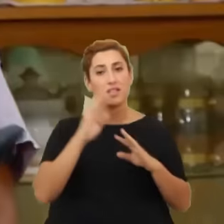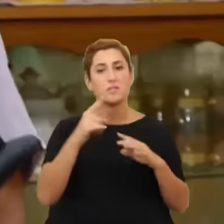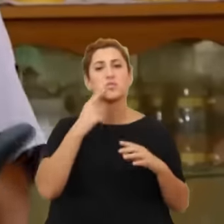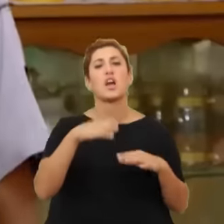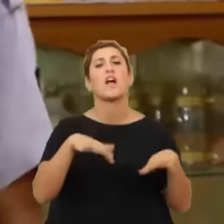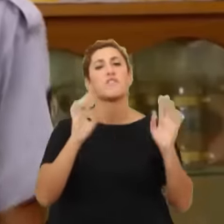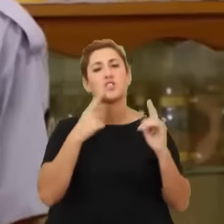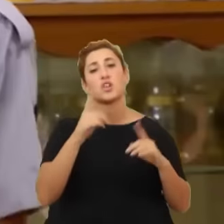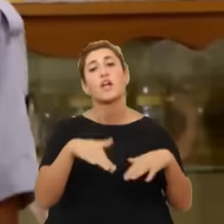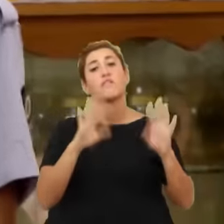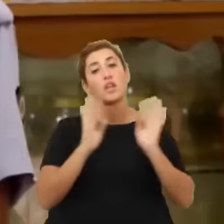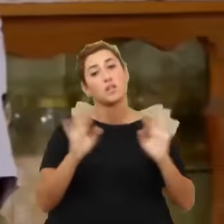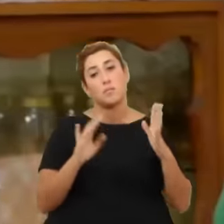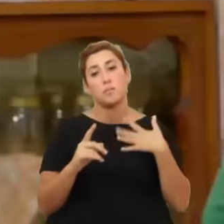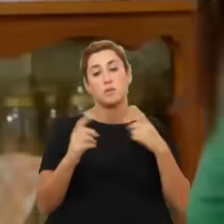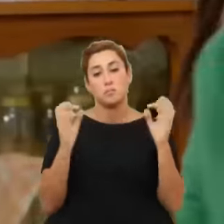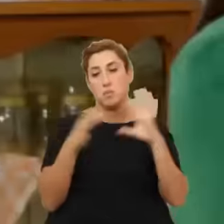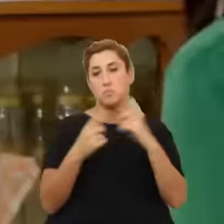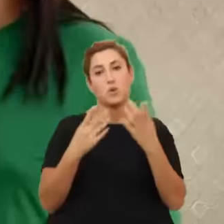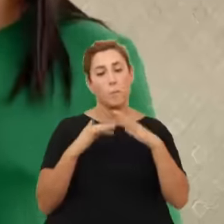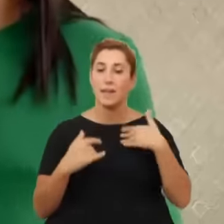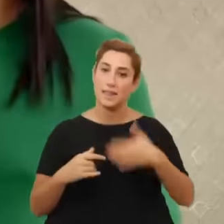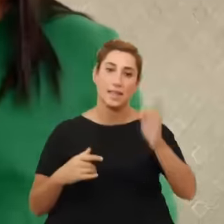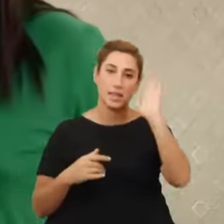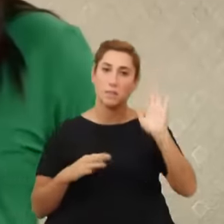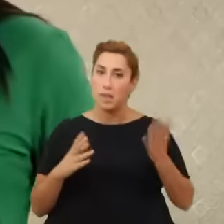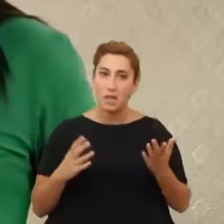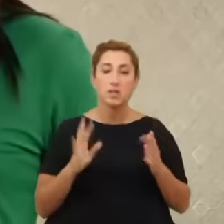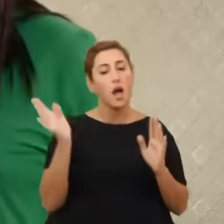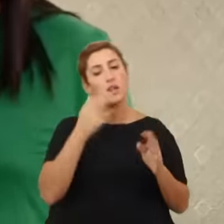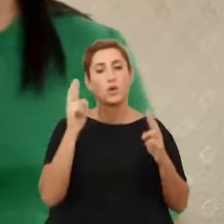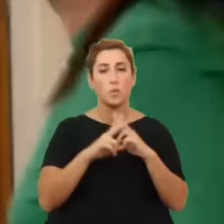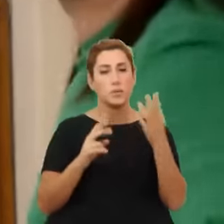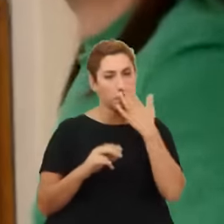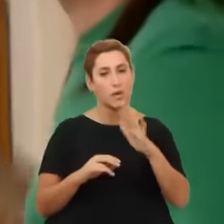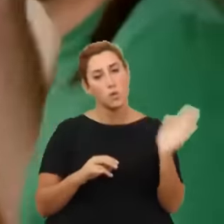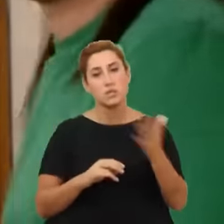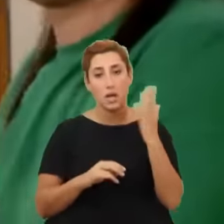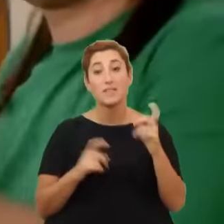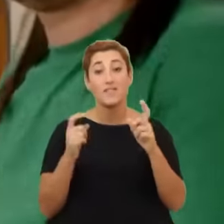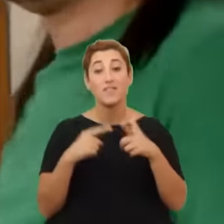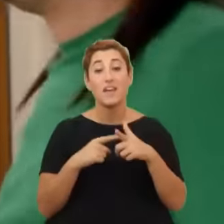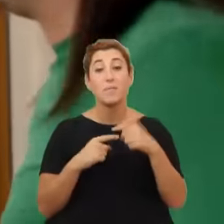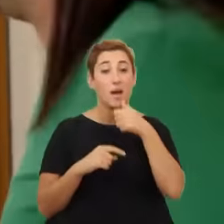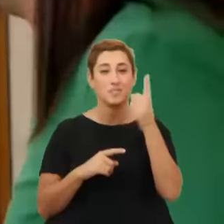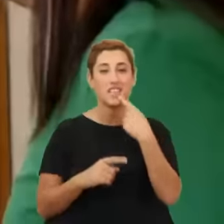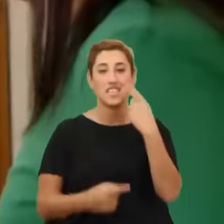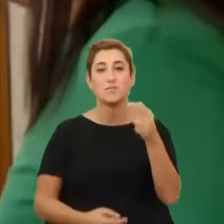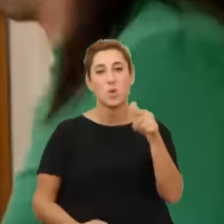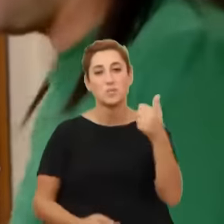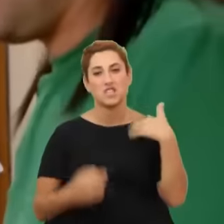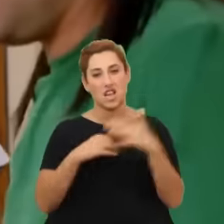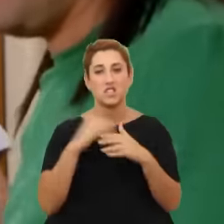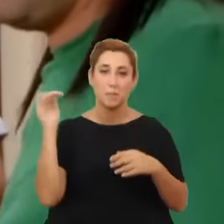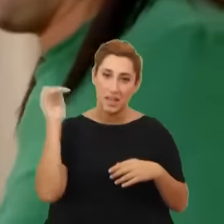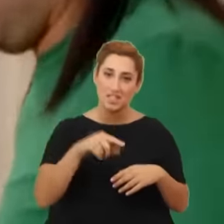şikayetçi değilsin. Nasıl ya? Şikayetçi değilsin, tabii o zaman benimle bir şey de yok, o zaman ben gidelim. Ya, nasıl? Hayır komiserim, bekleriz ya. Tamam. Bekleriz, hadi. Fehmi abi, şey diyeceğim ya, o zaman biz